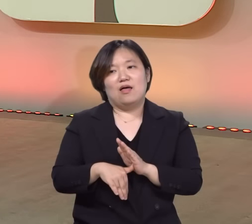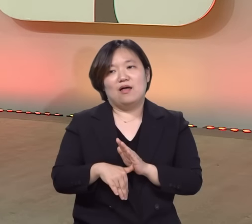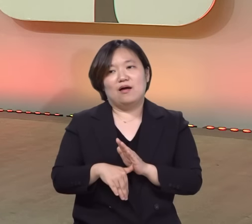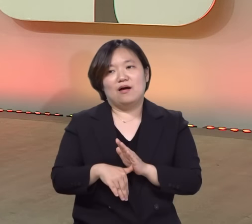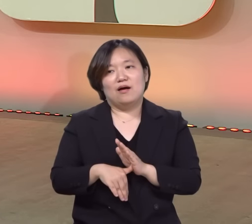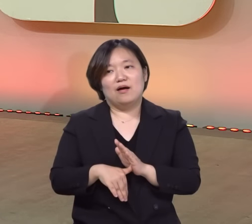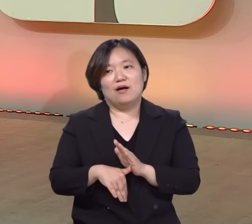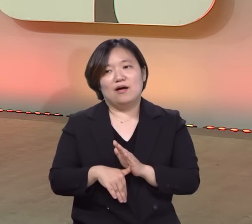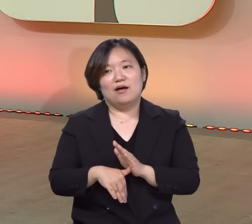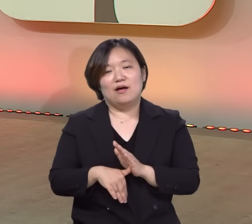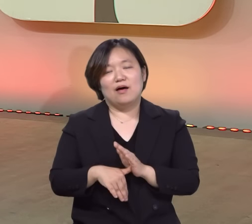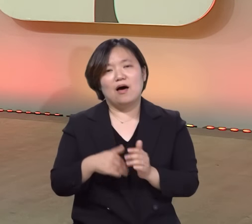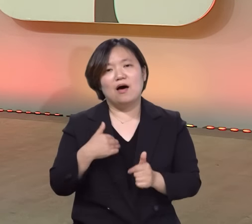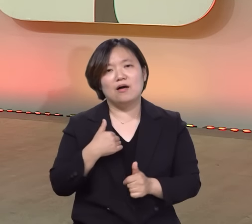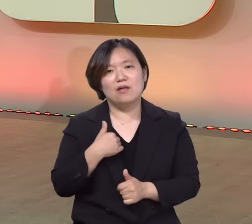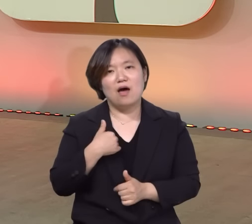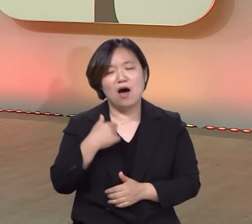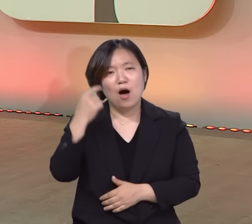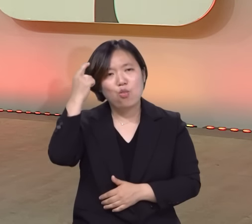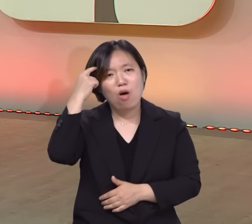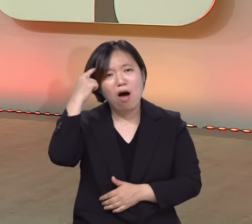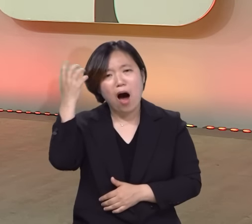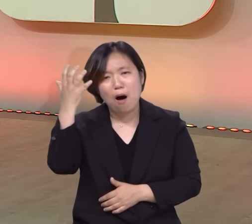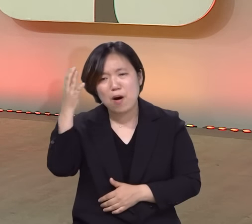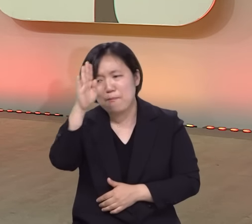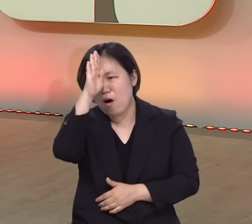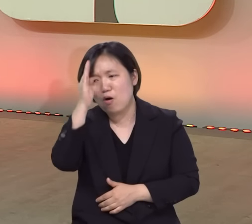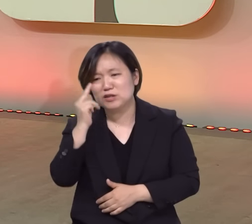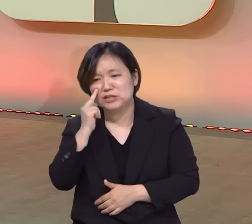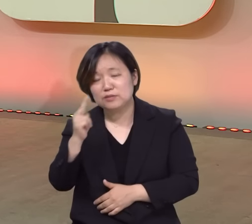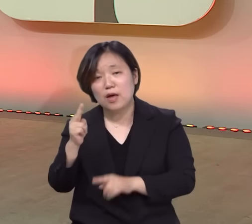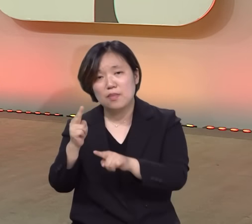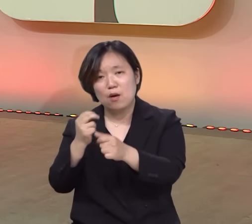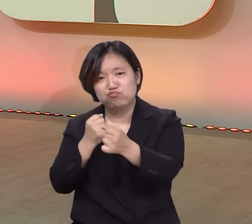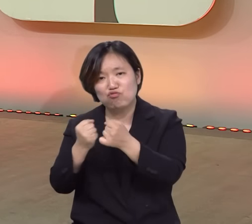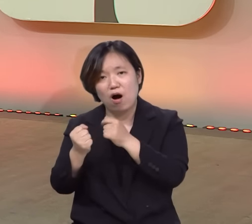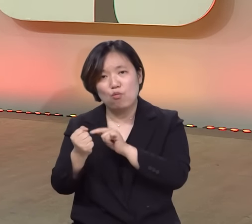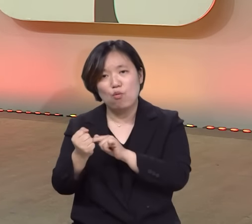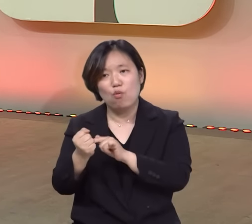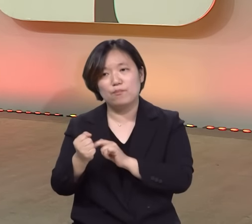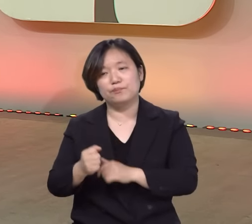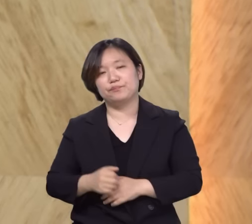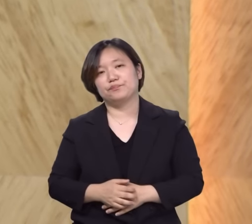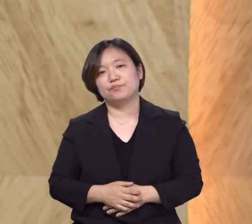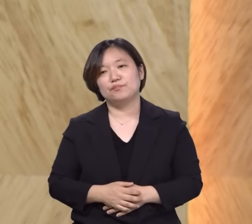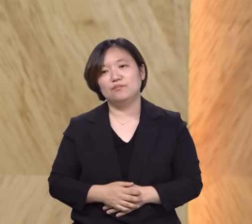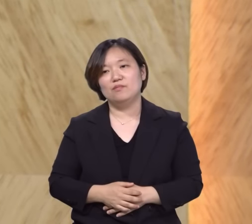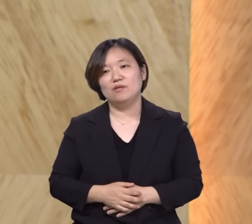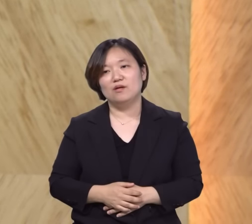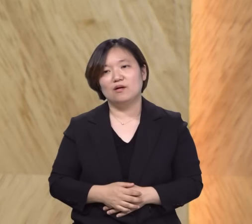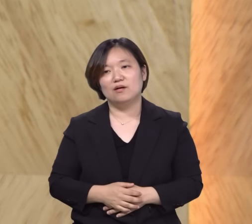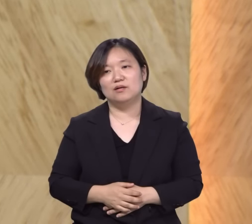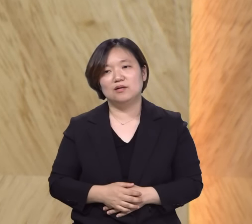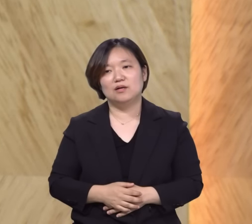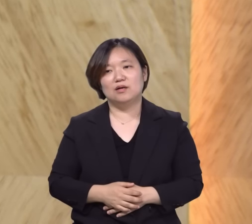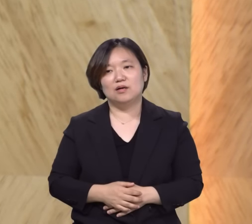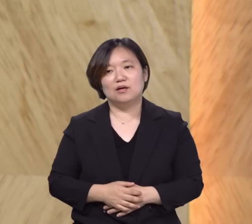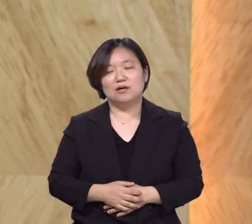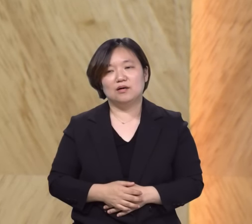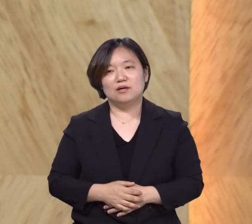그 굉장히 위태로웠던 상황이었는데 그 힘들고